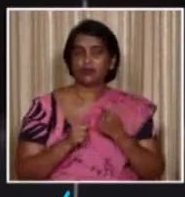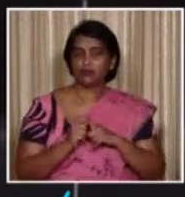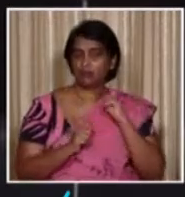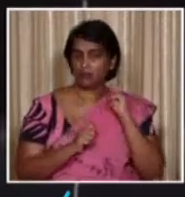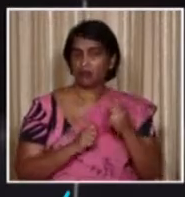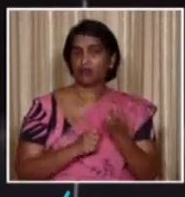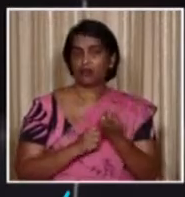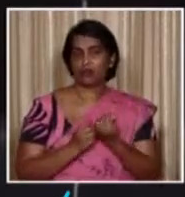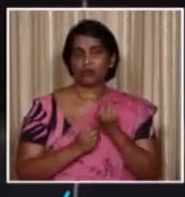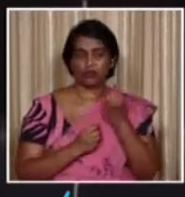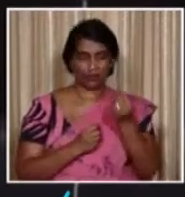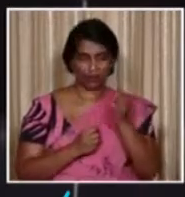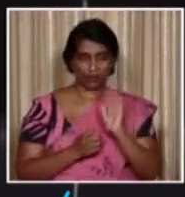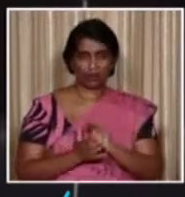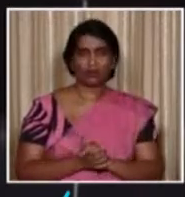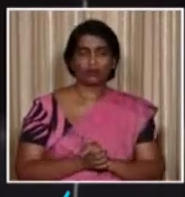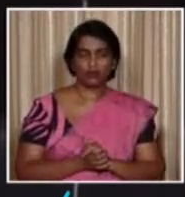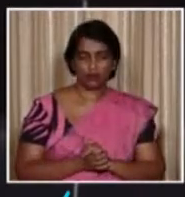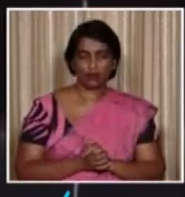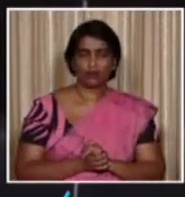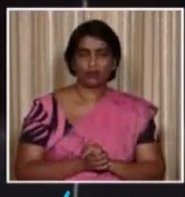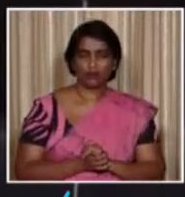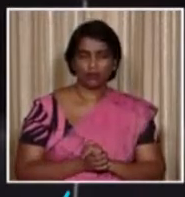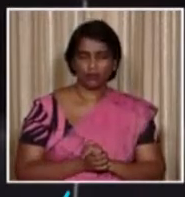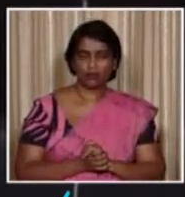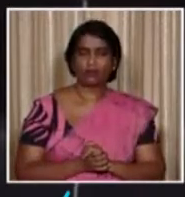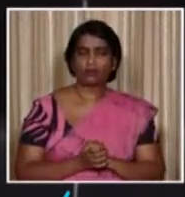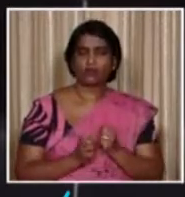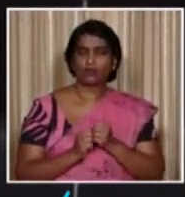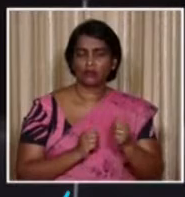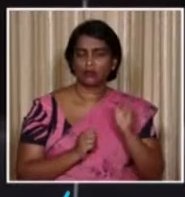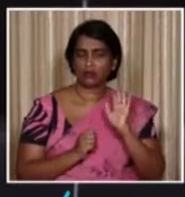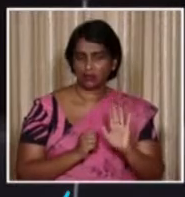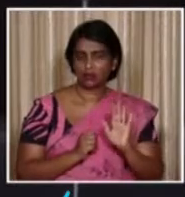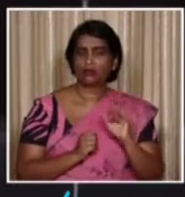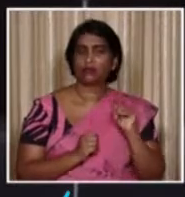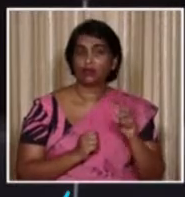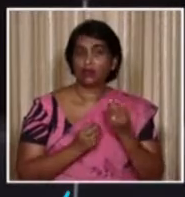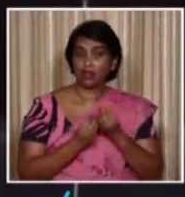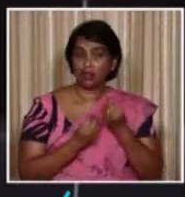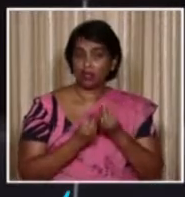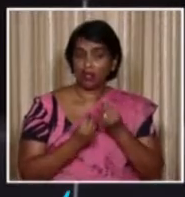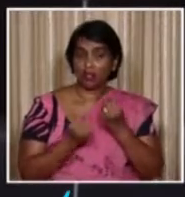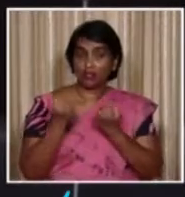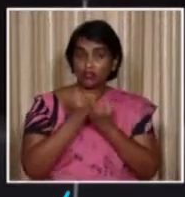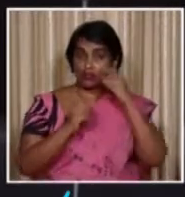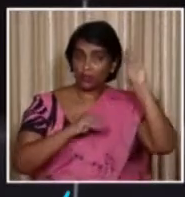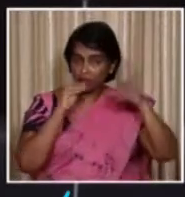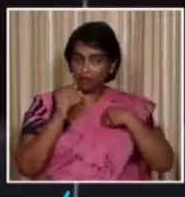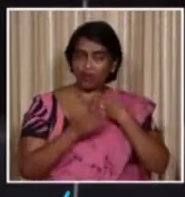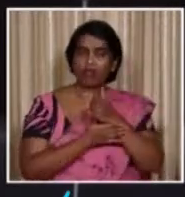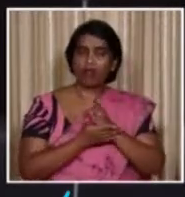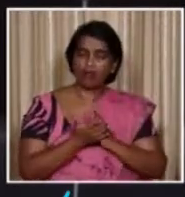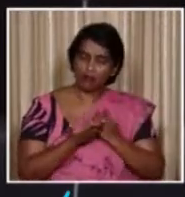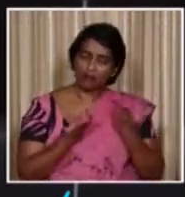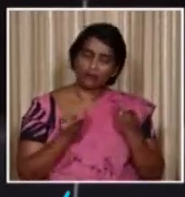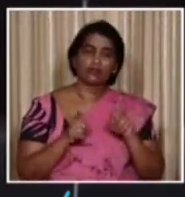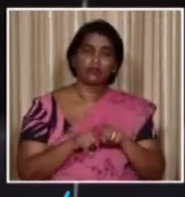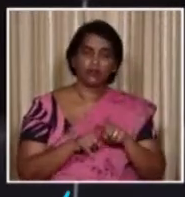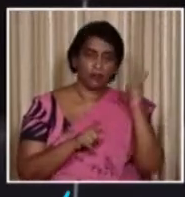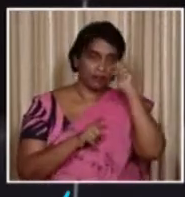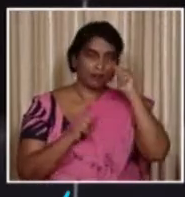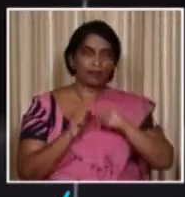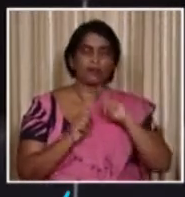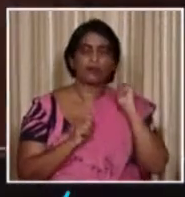යුතු මුදලක් ගෙවිය යුතුයි නායකත්වයේ කටයුතු සඳහා අපි ප්‍රමුඛත්වයේ දීලා තියෙනවා කොමහරි ලැබුණු ආධාර වලින් හරි කොටසක් මගින් මේ